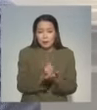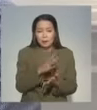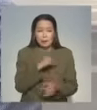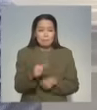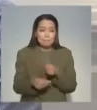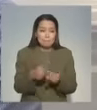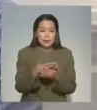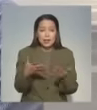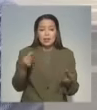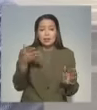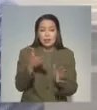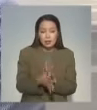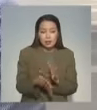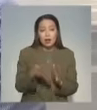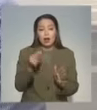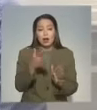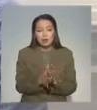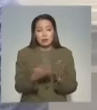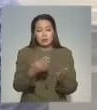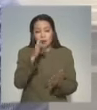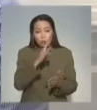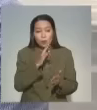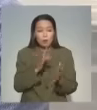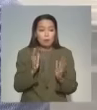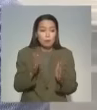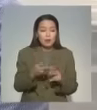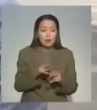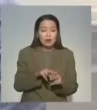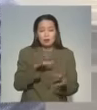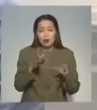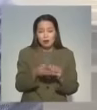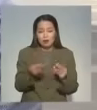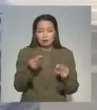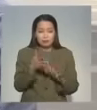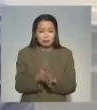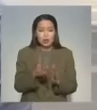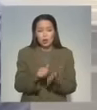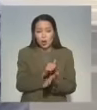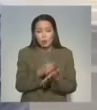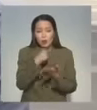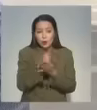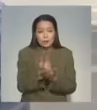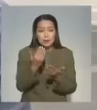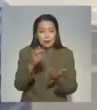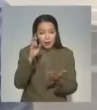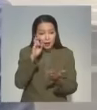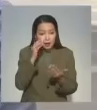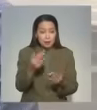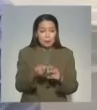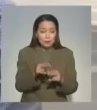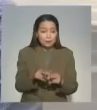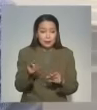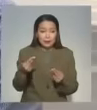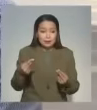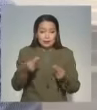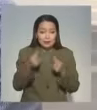материальные затраты, расходы в колоссальной большой сумме, все документально подтвердили, при этом государство ни копейки не потратило,